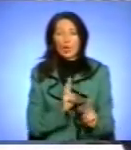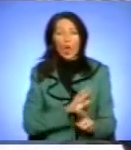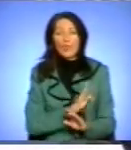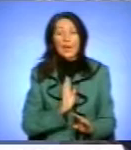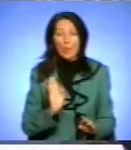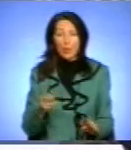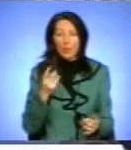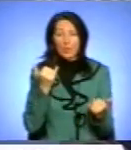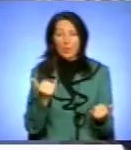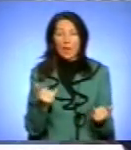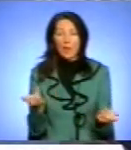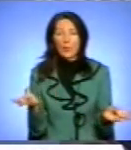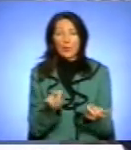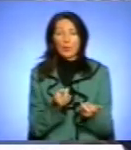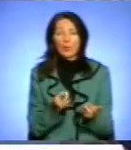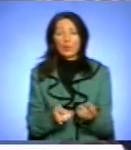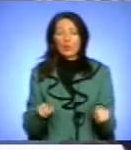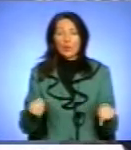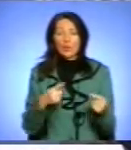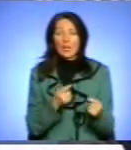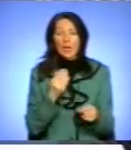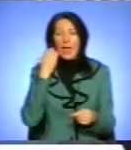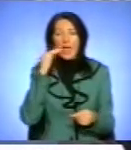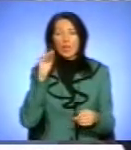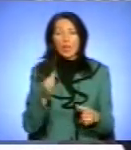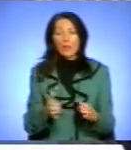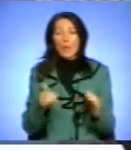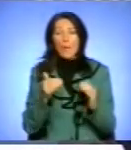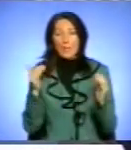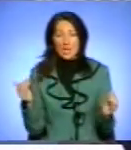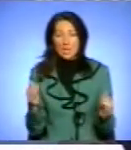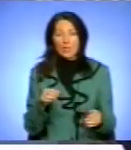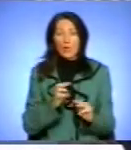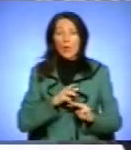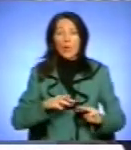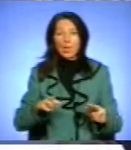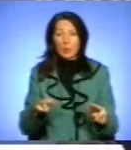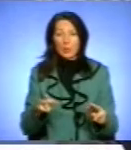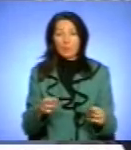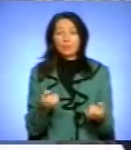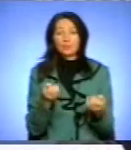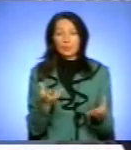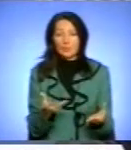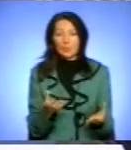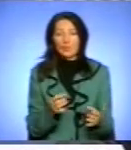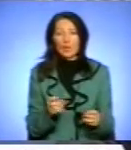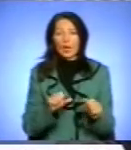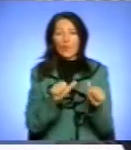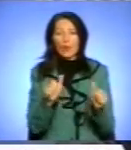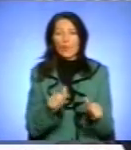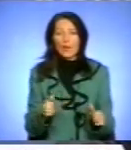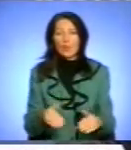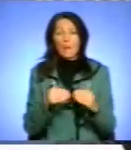першу чергу створити ефективну більшість в парламенті. Безумовно, при формуванні більшості в парламенті